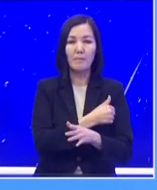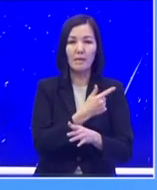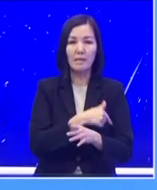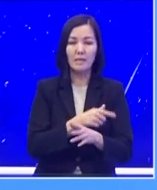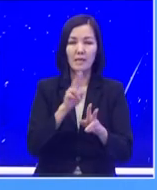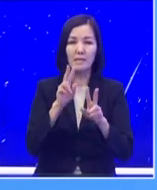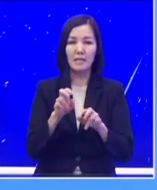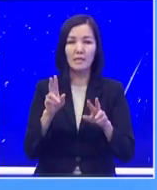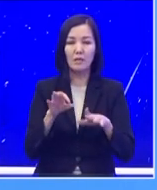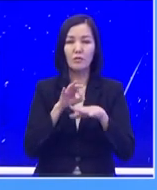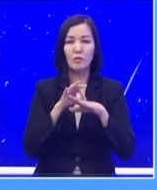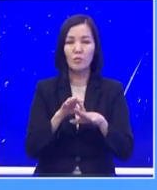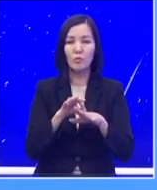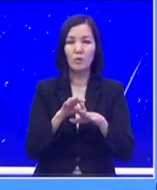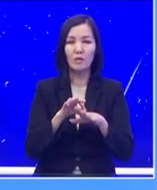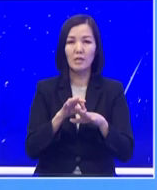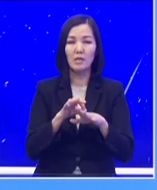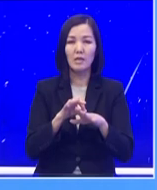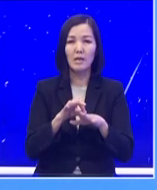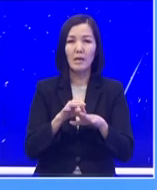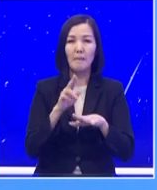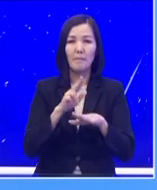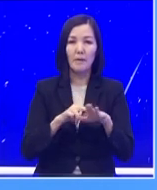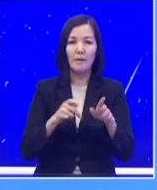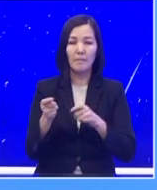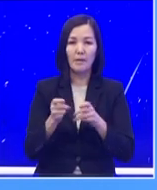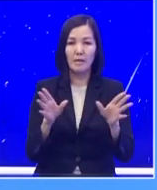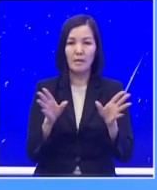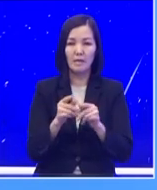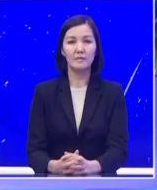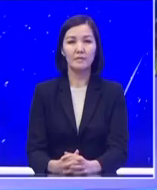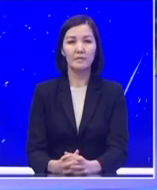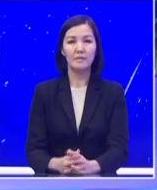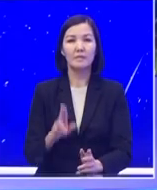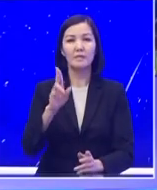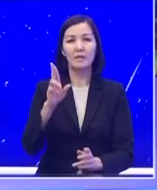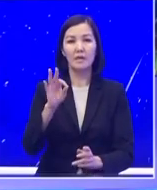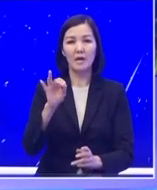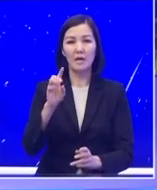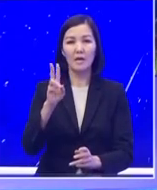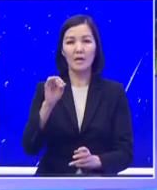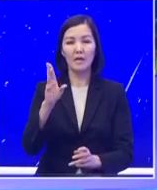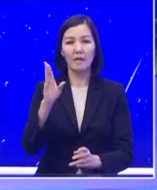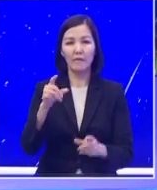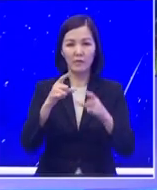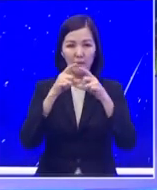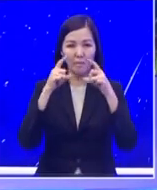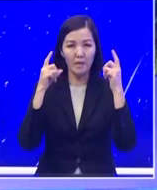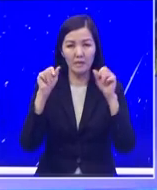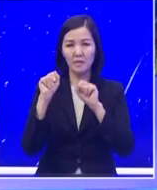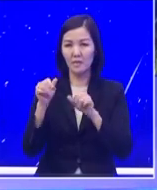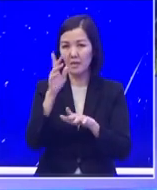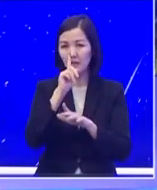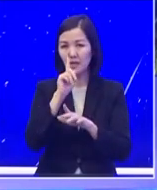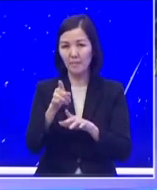процедуралардан өтуге және жергілікті билікпен ынтымақтасуға дайын. Коронавирустан маска сақтамайды. Себебі бұл